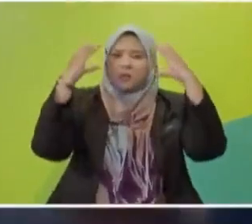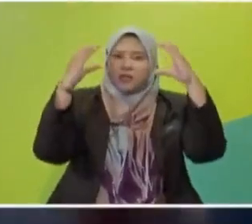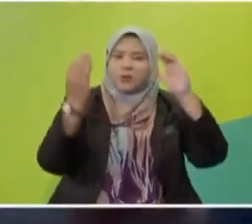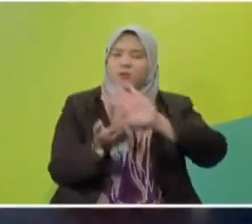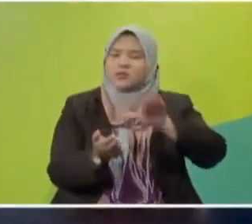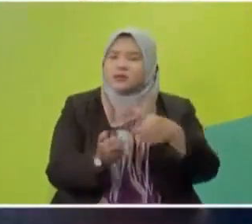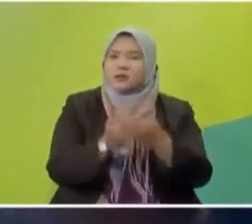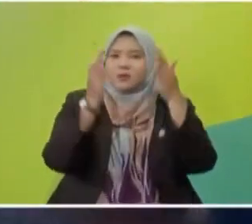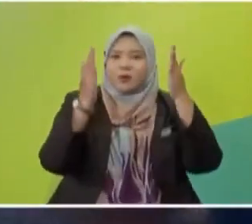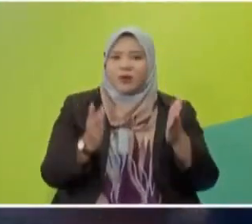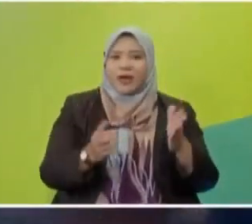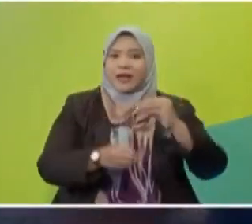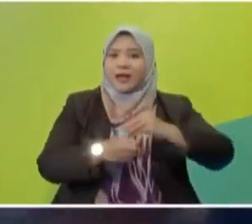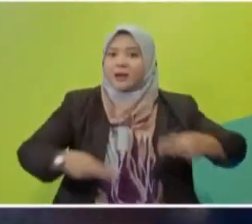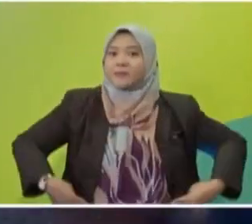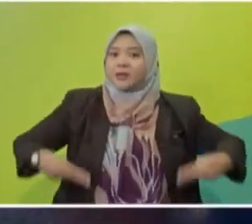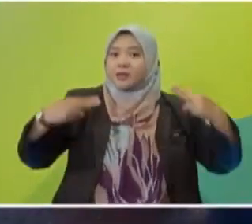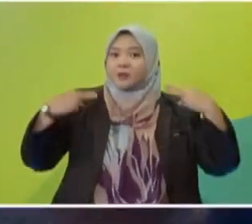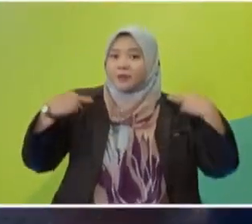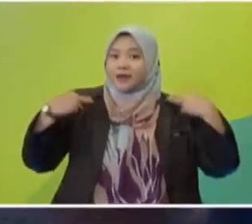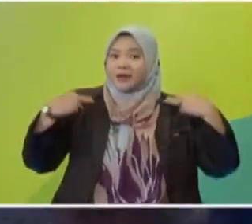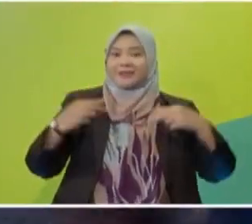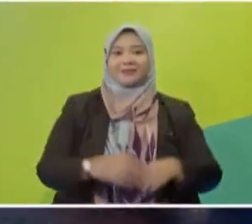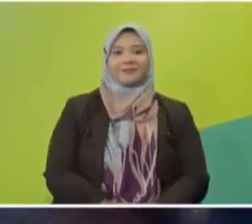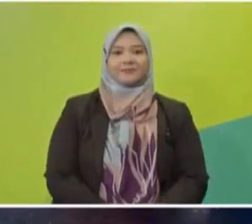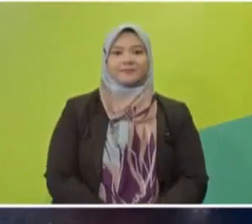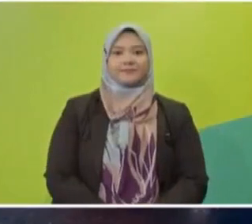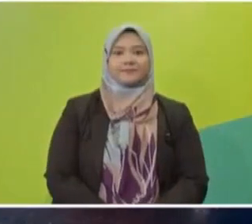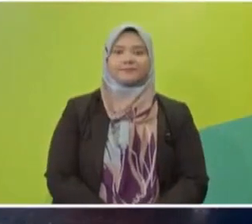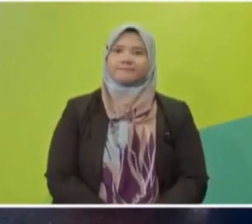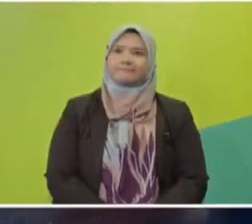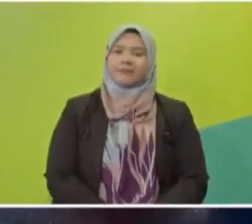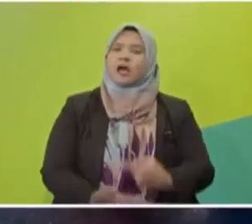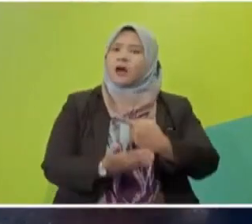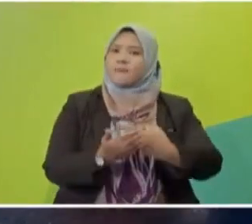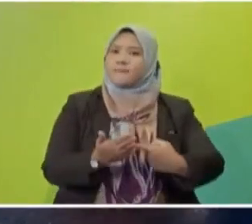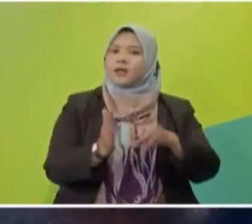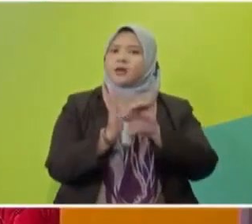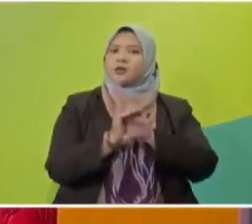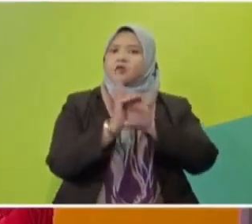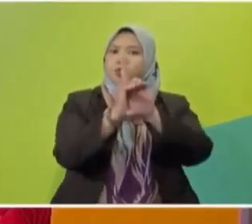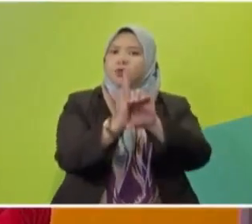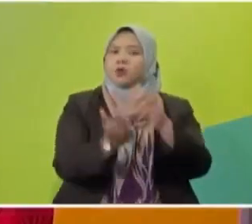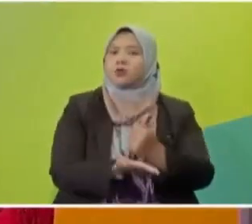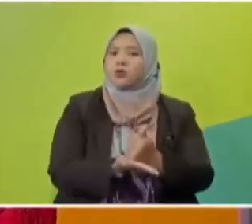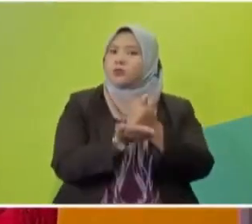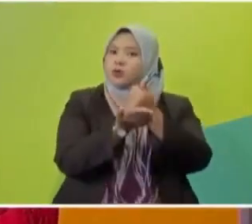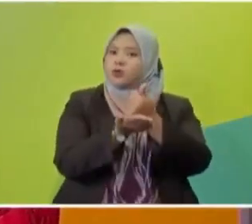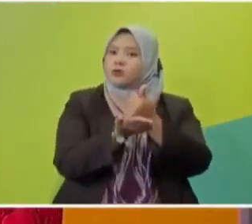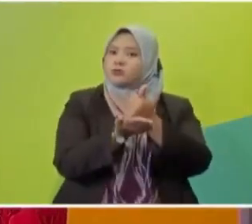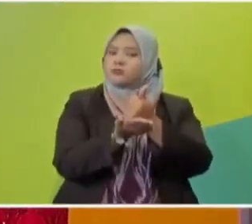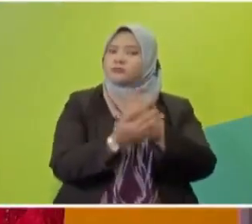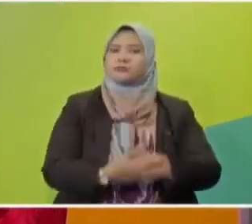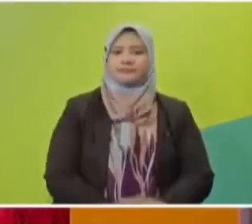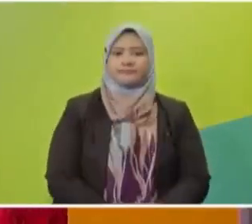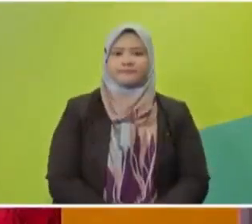minta murid-murid berikan contoh yang mereka laksanakan aktiviti Tolong Menolong di dalam